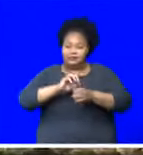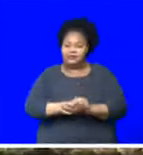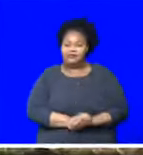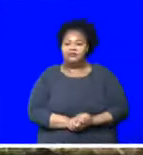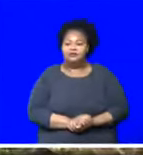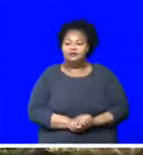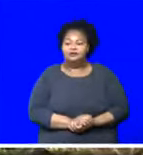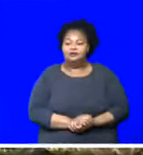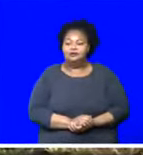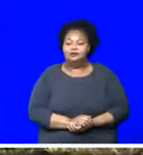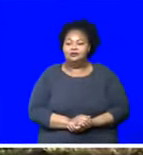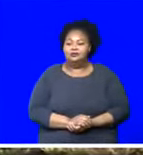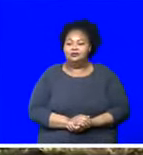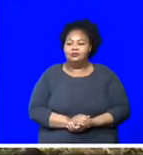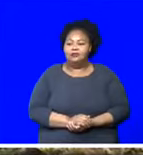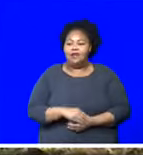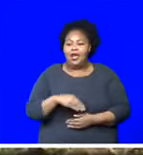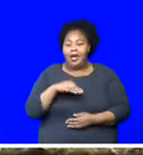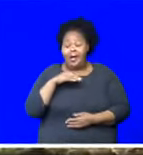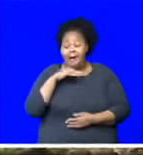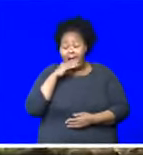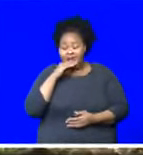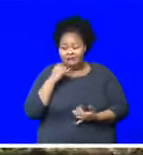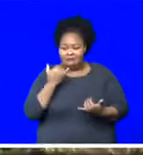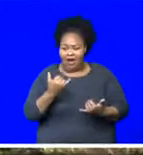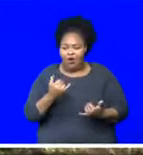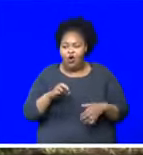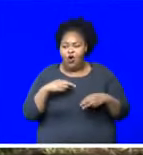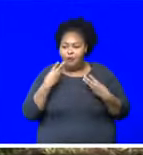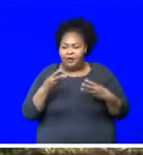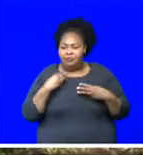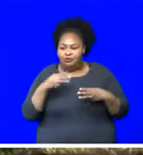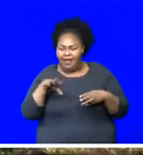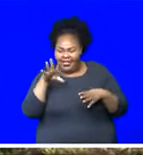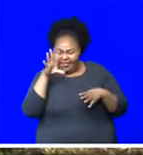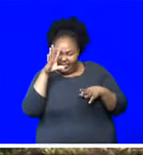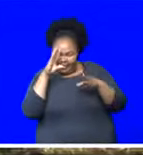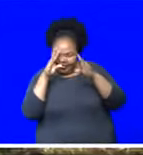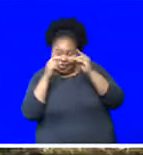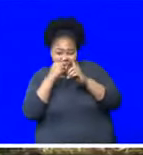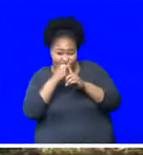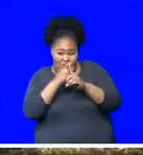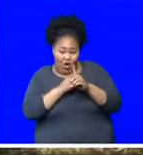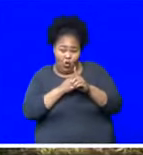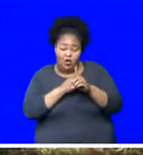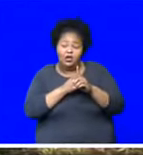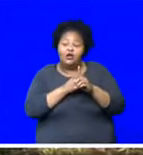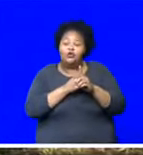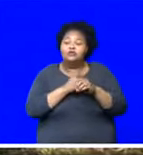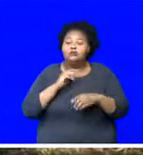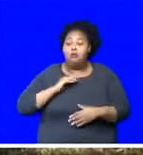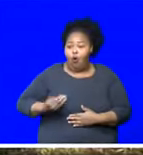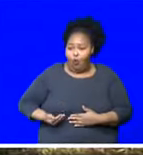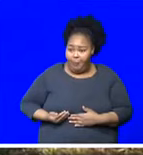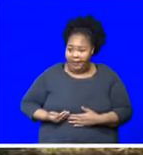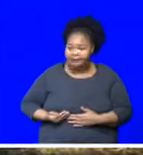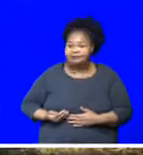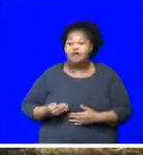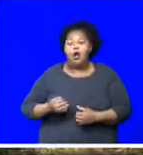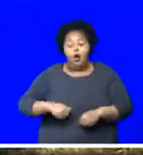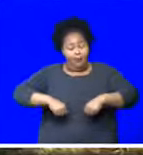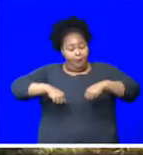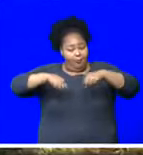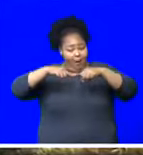manje tingcomvo tijwayele lokuthi yathi namake angaba ngupresident noma kubuya kusport sam segaluva angaba ngcaptain